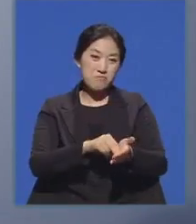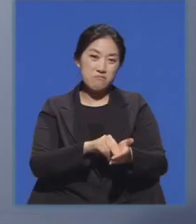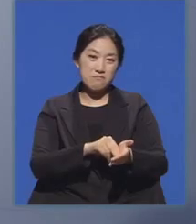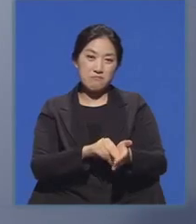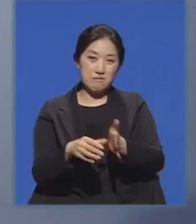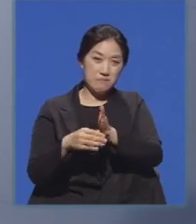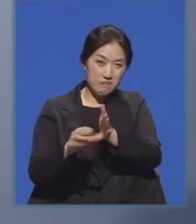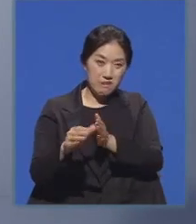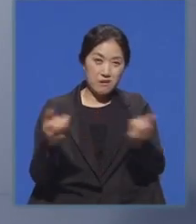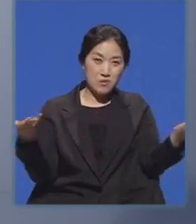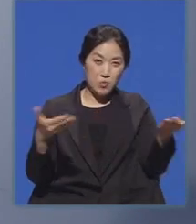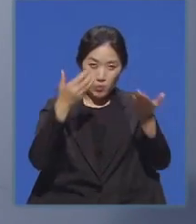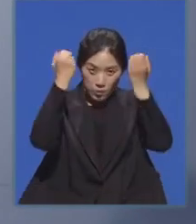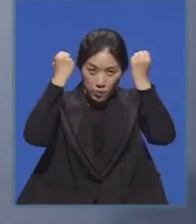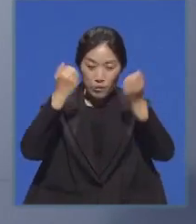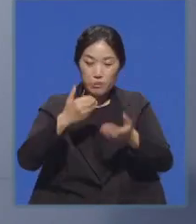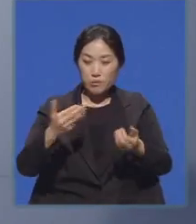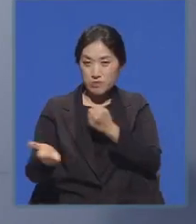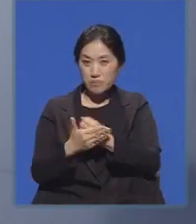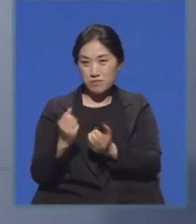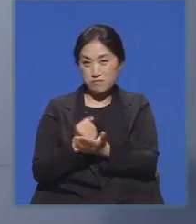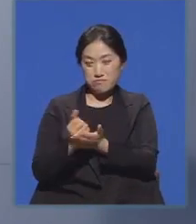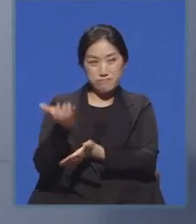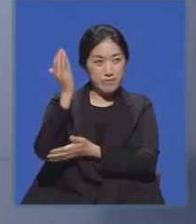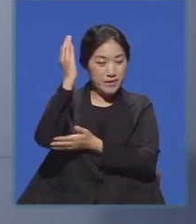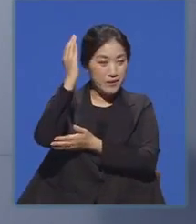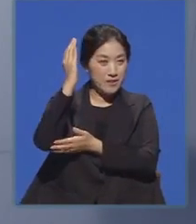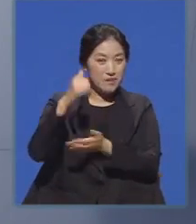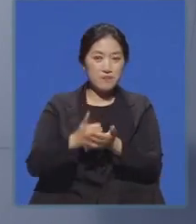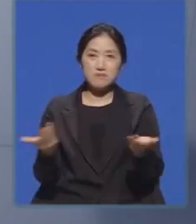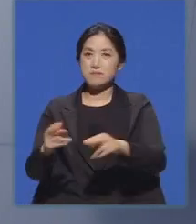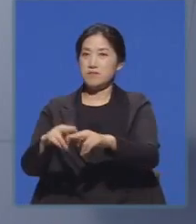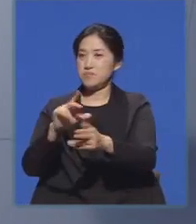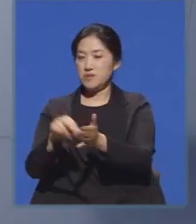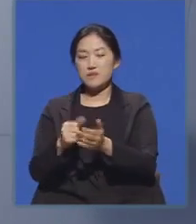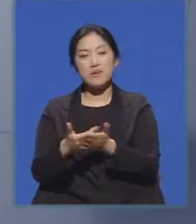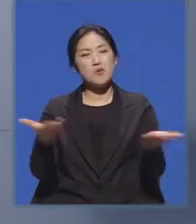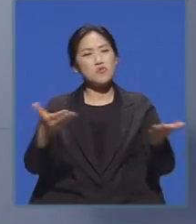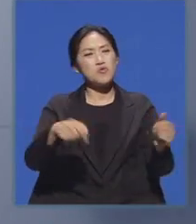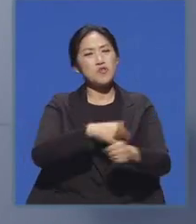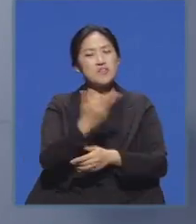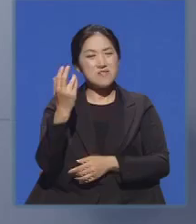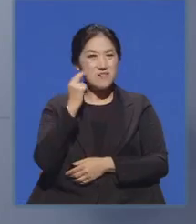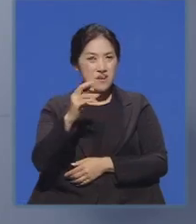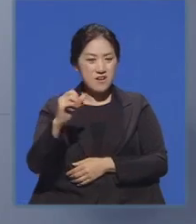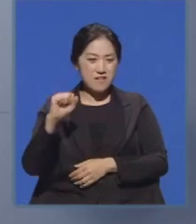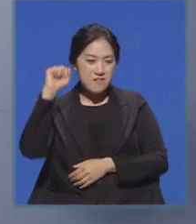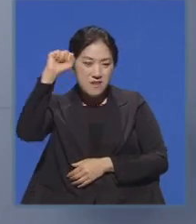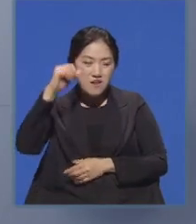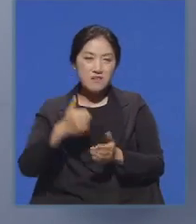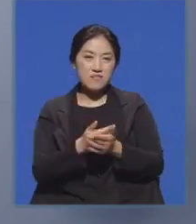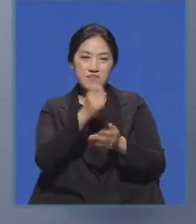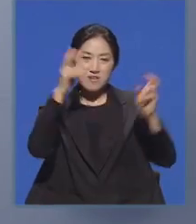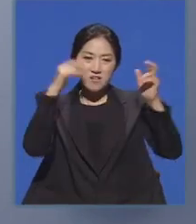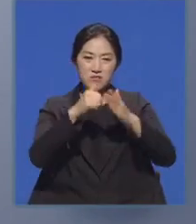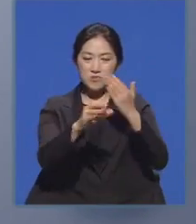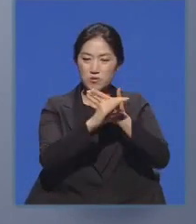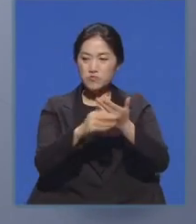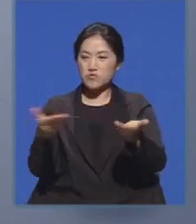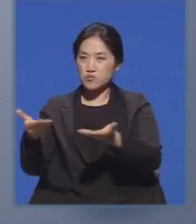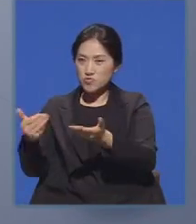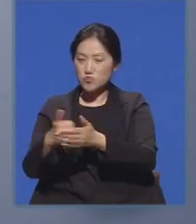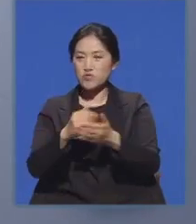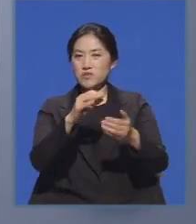강성 노조 때문에 그렇다고 주장하시는데요. 아, 일자리도 그렇죠. 저는 노동시장에서 강성 노조, 대기업 정규직, 비정규직,